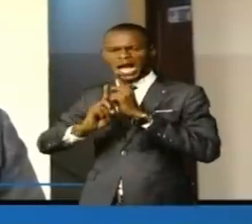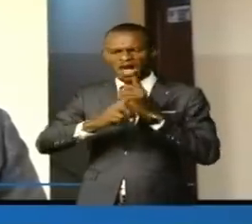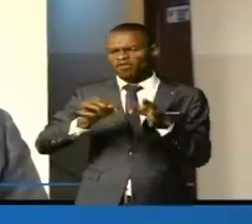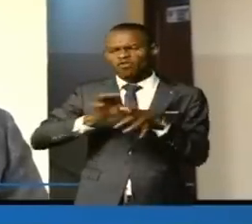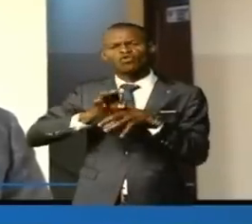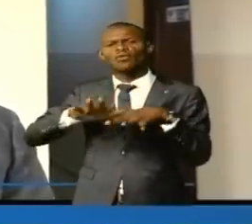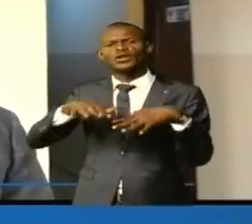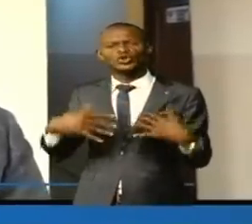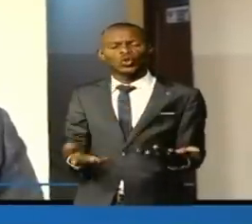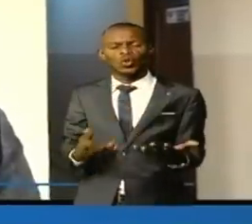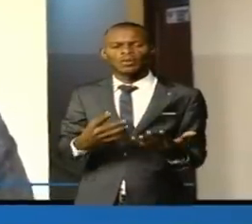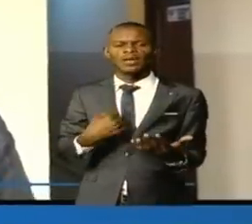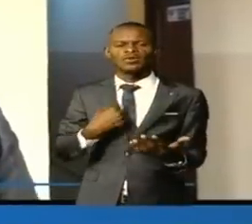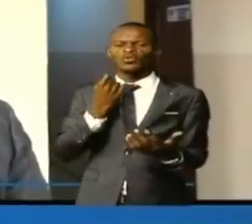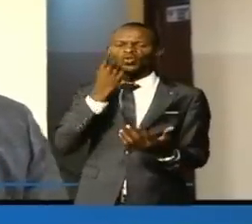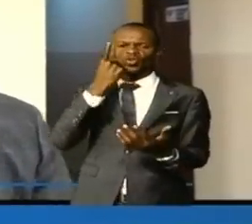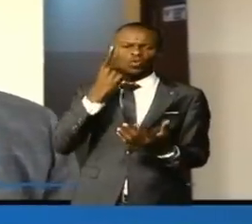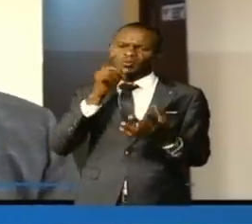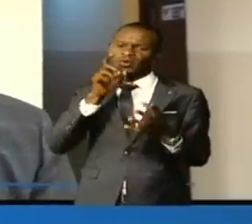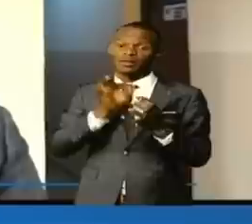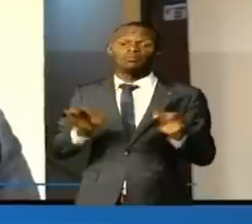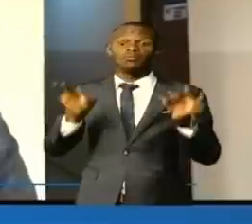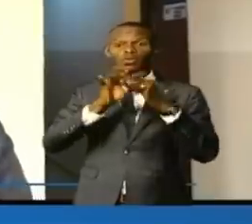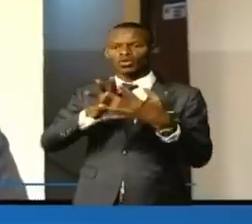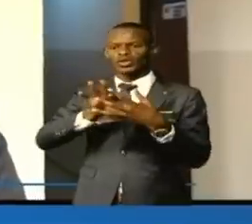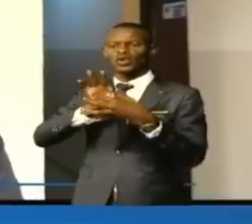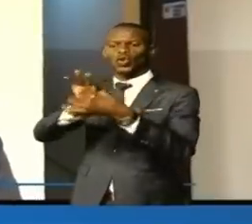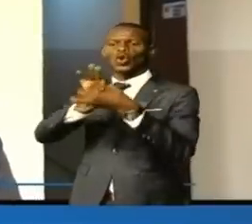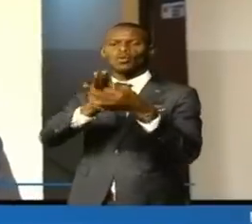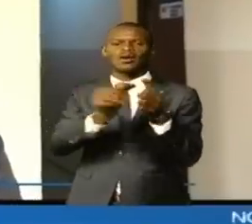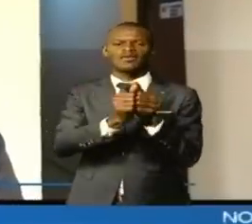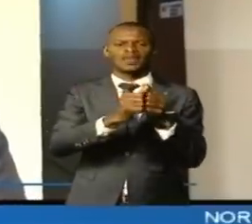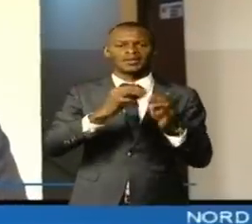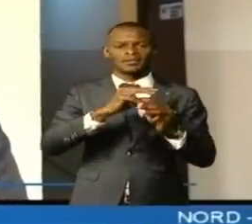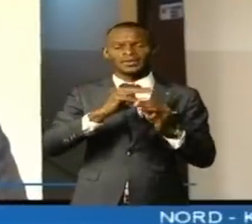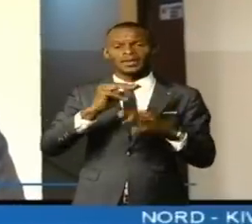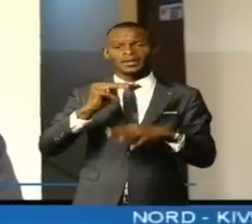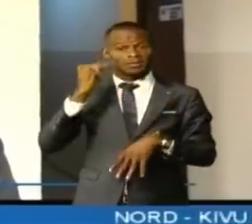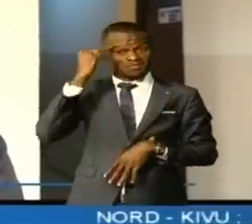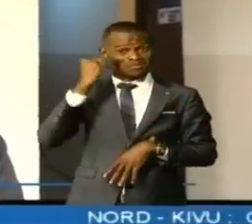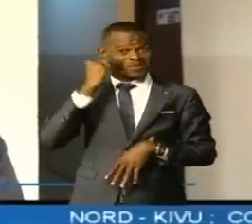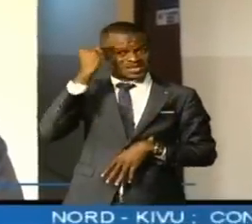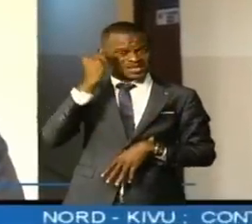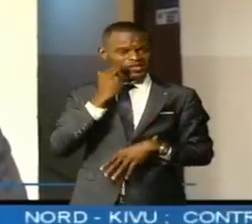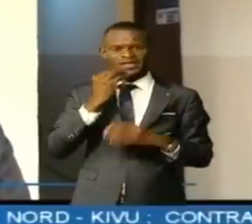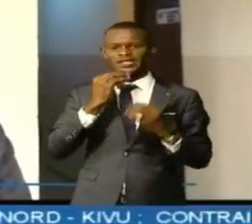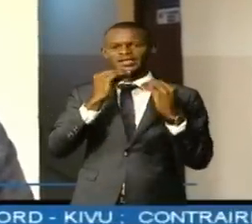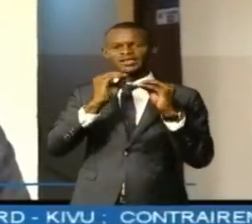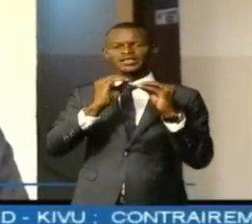et de Recherche scientifique. Ensuite, nous sommes arrivés à parler